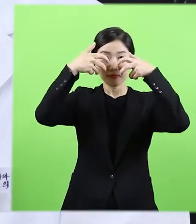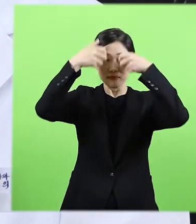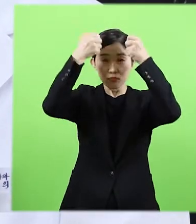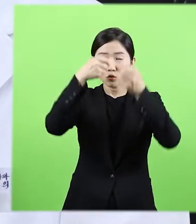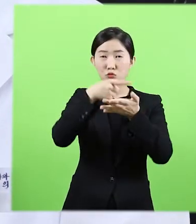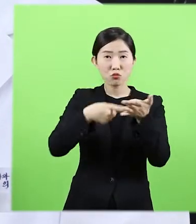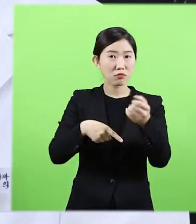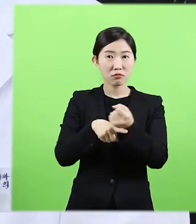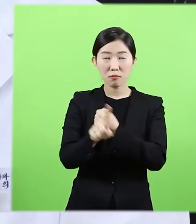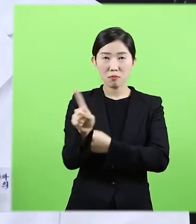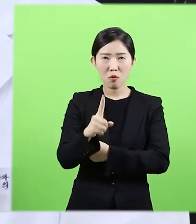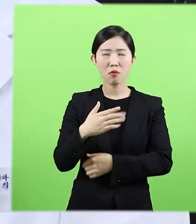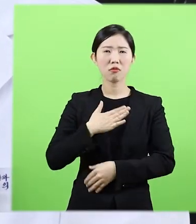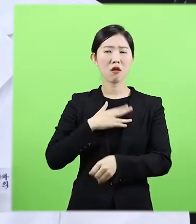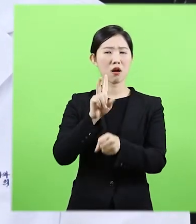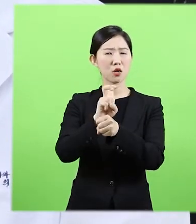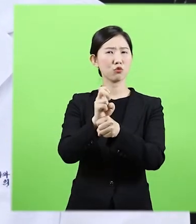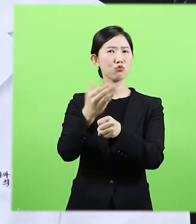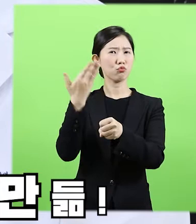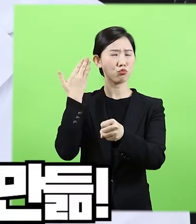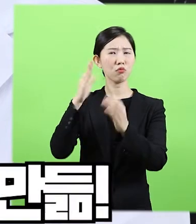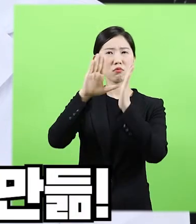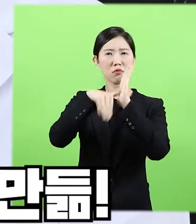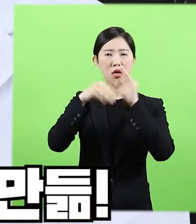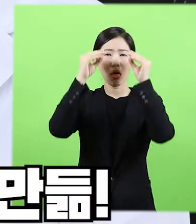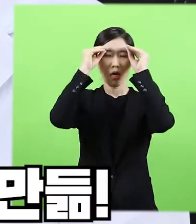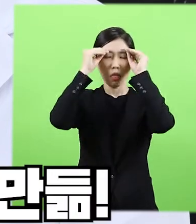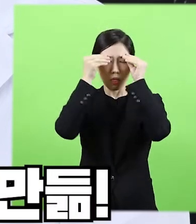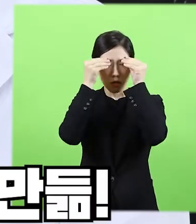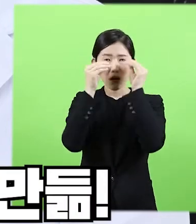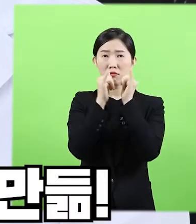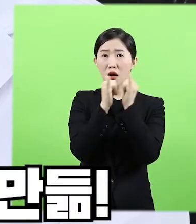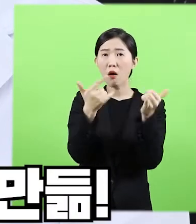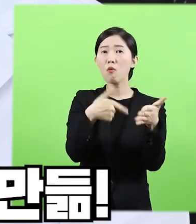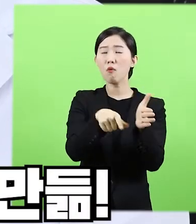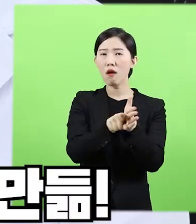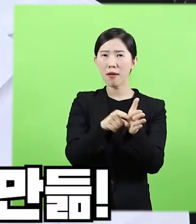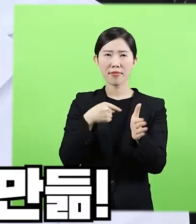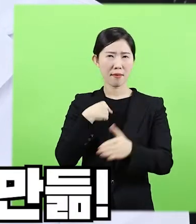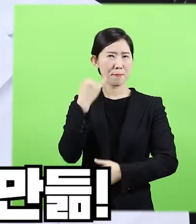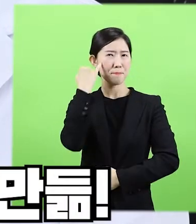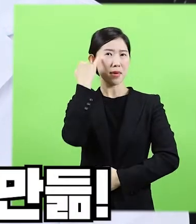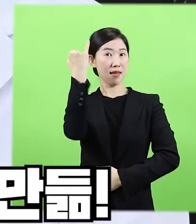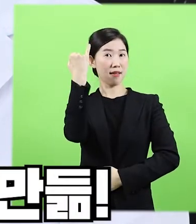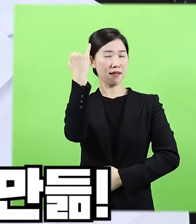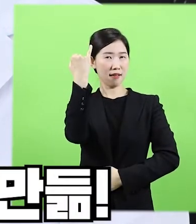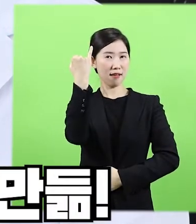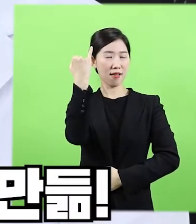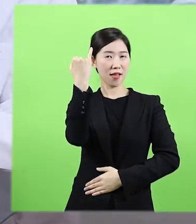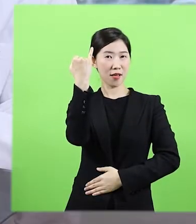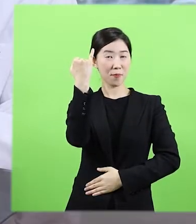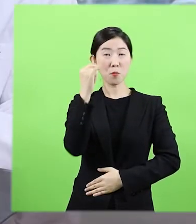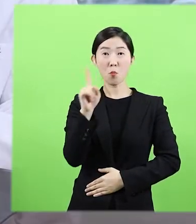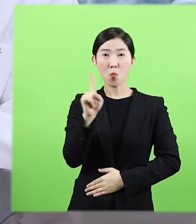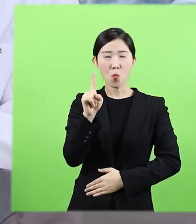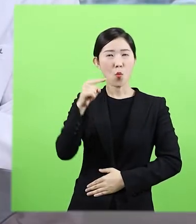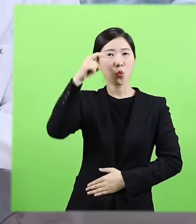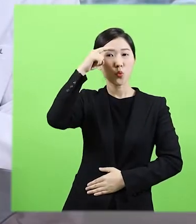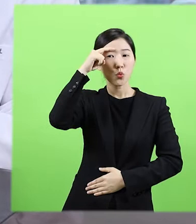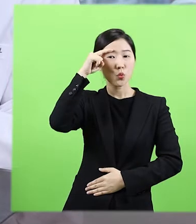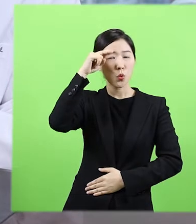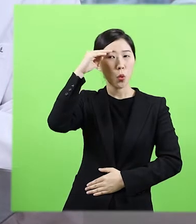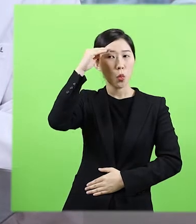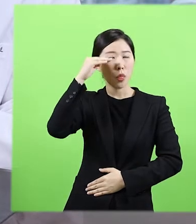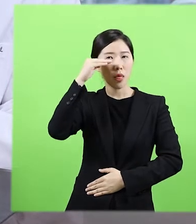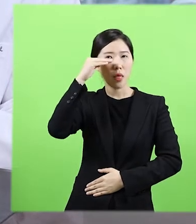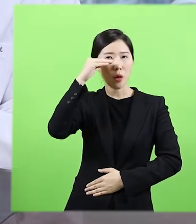상안검거상술이라는 것은 제가 29년 전에 눈꺼풀을 처진 사람들을 위해서 만드는 수술로서 눈썹